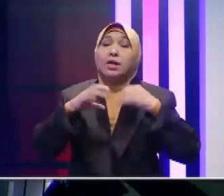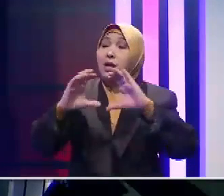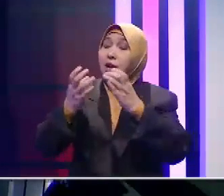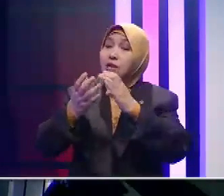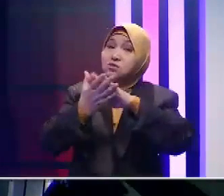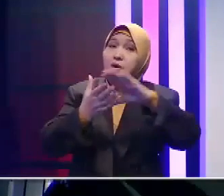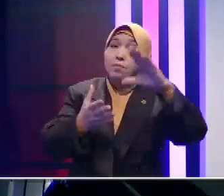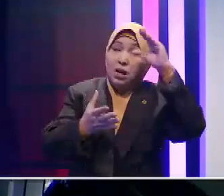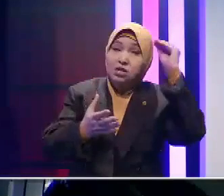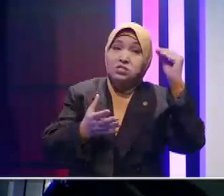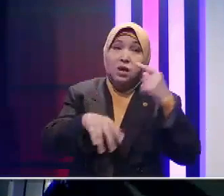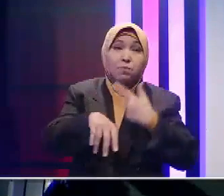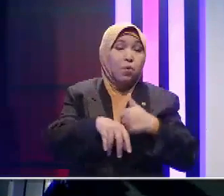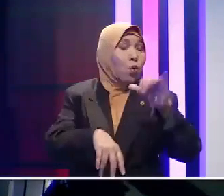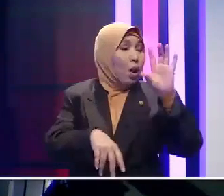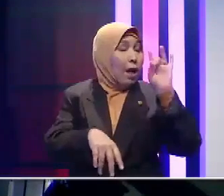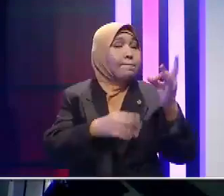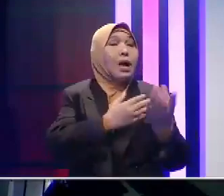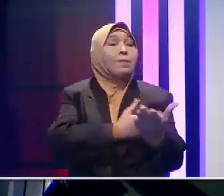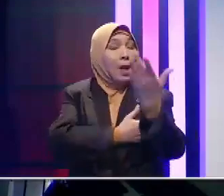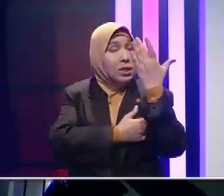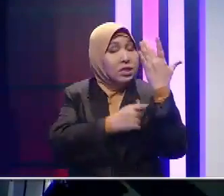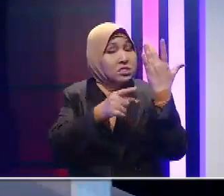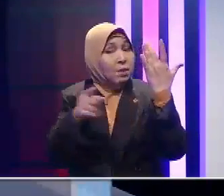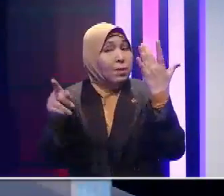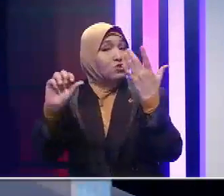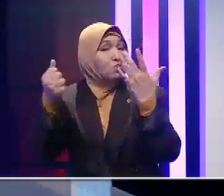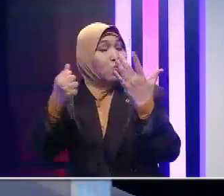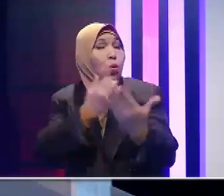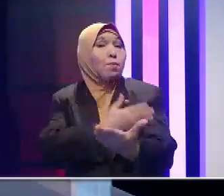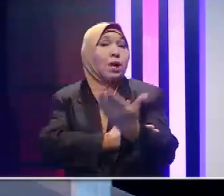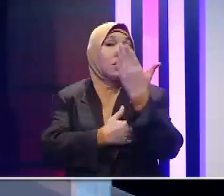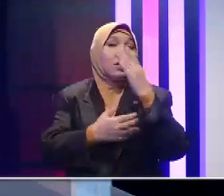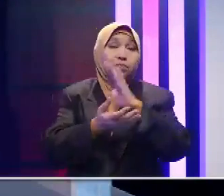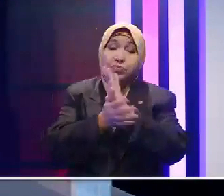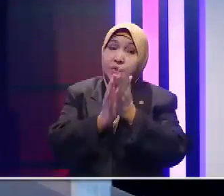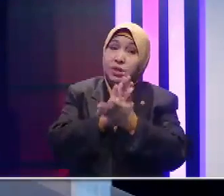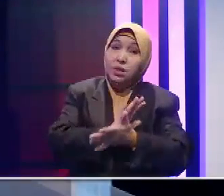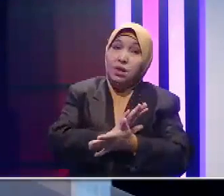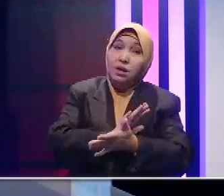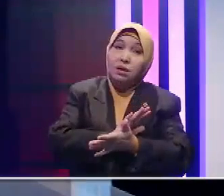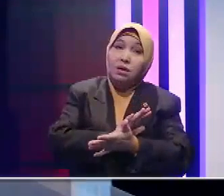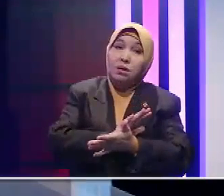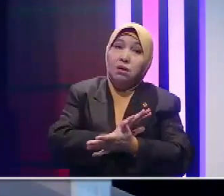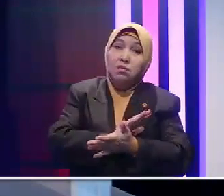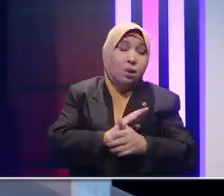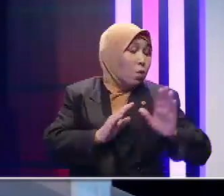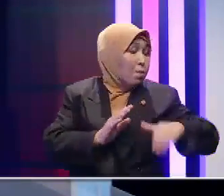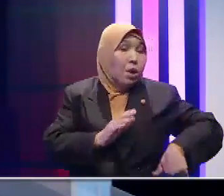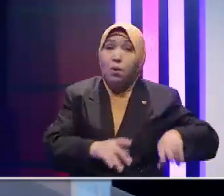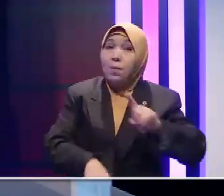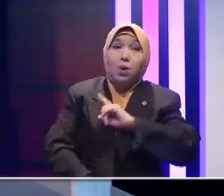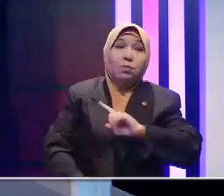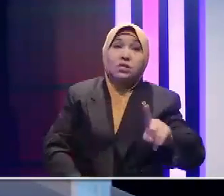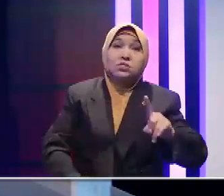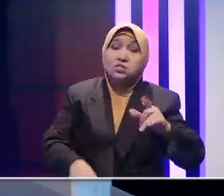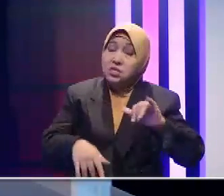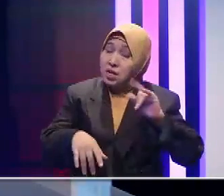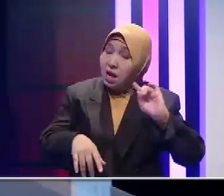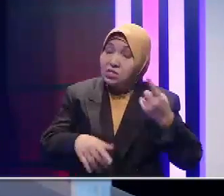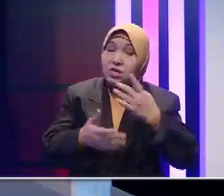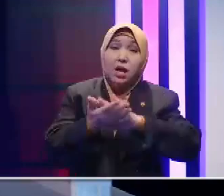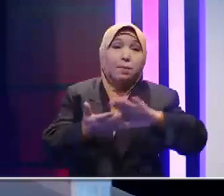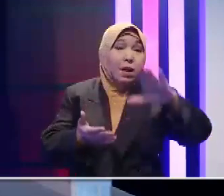pengajian. Dalam pukul 8 pagi sampai 10 pagi. Jadi saya pergi kelas. Tak Islam? Belum Islam. Maksudnya saya nak belajar